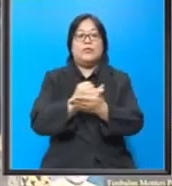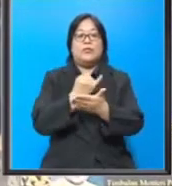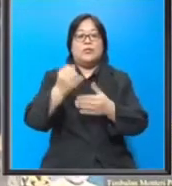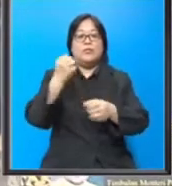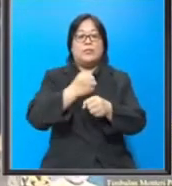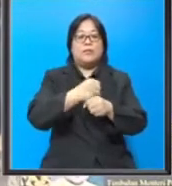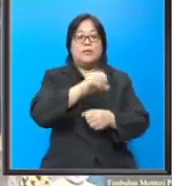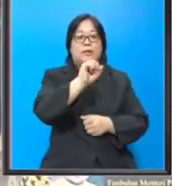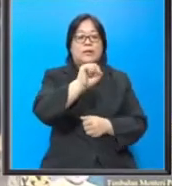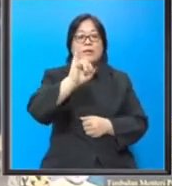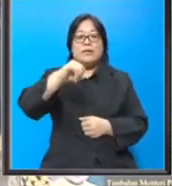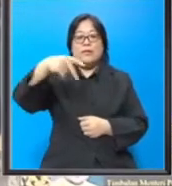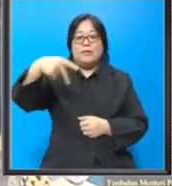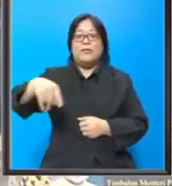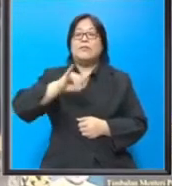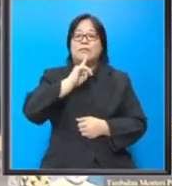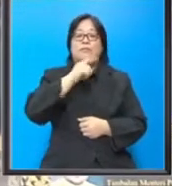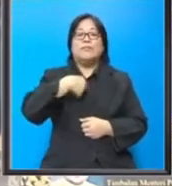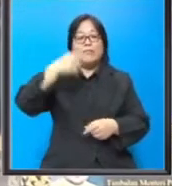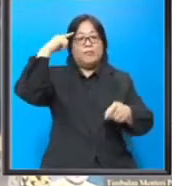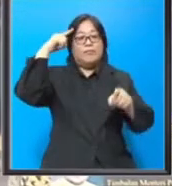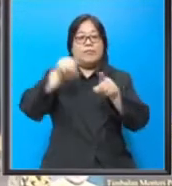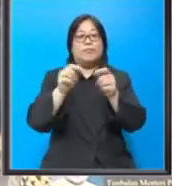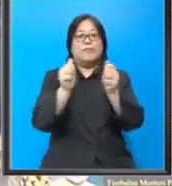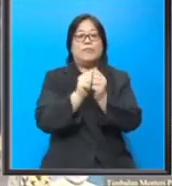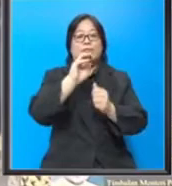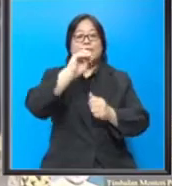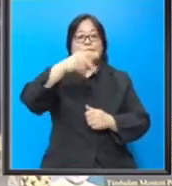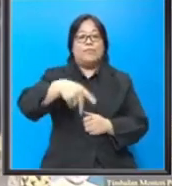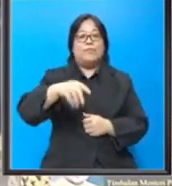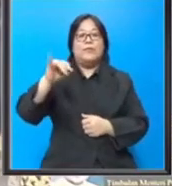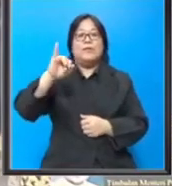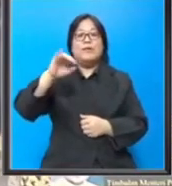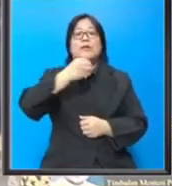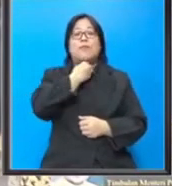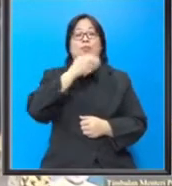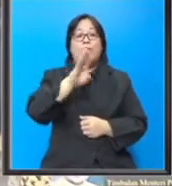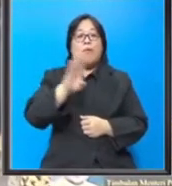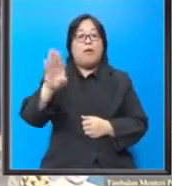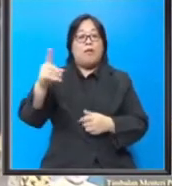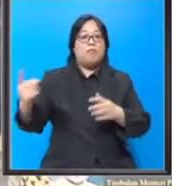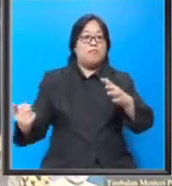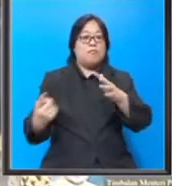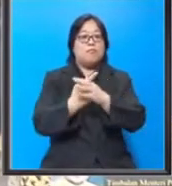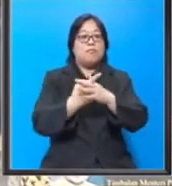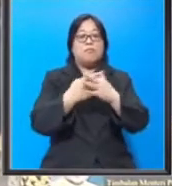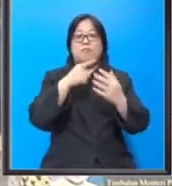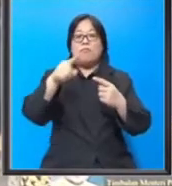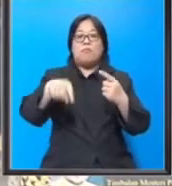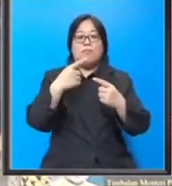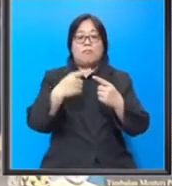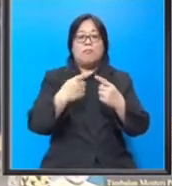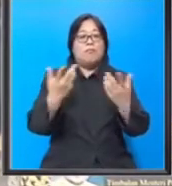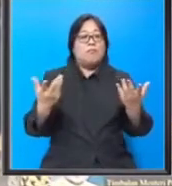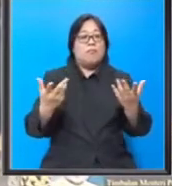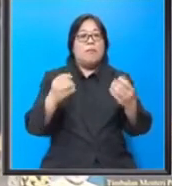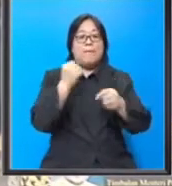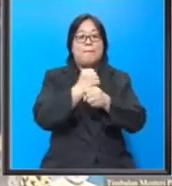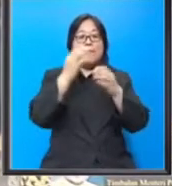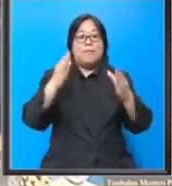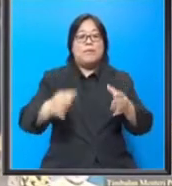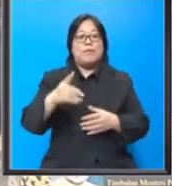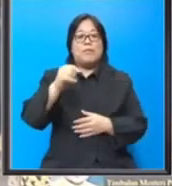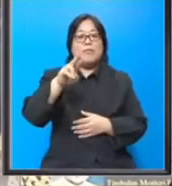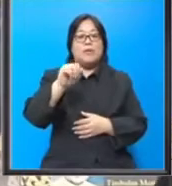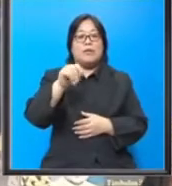pekerjaan saya betujuh dengan yang bermain pop barat yang membangkitkan berkenaan dengan pekerja-pekerja yang